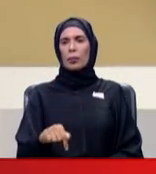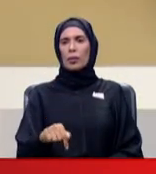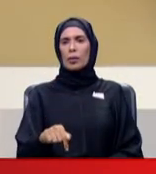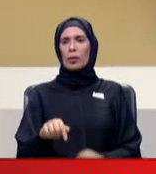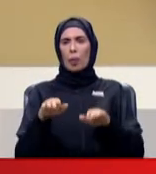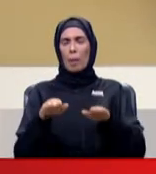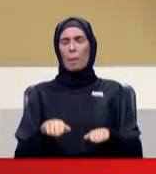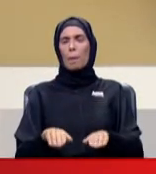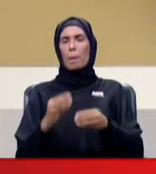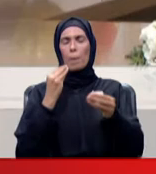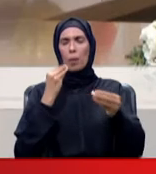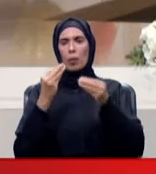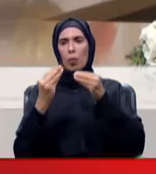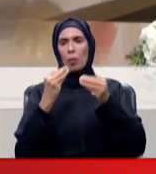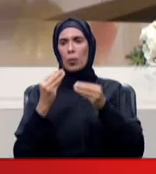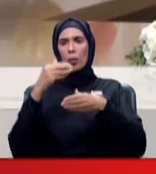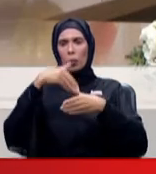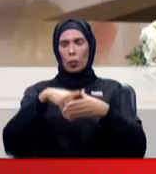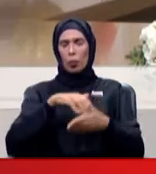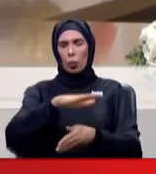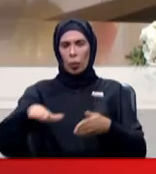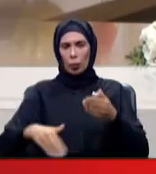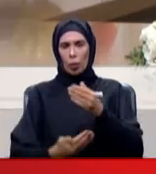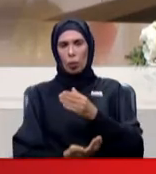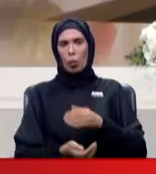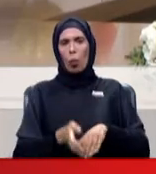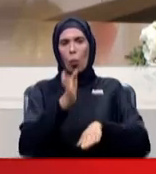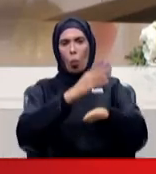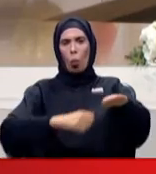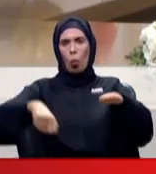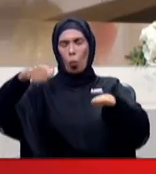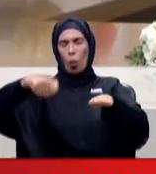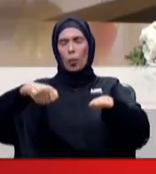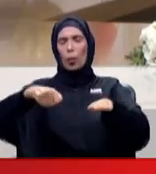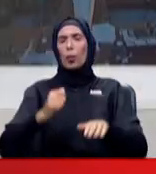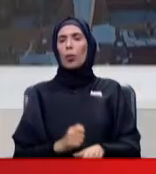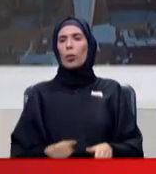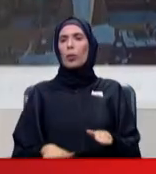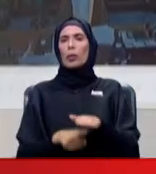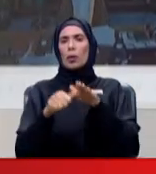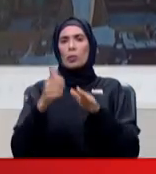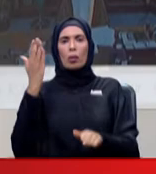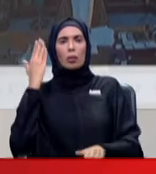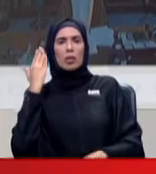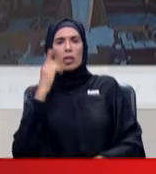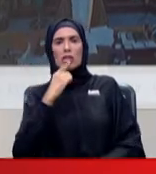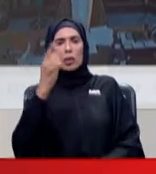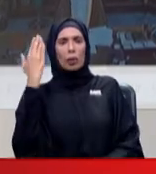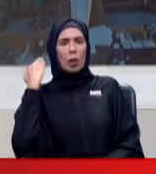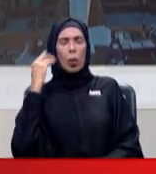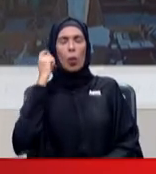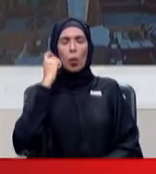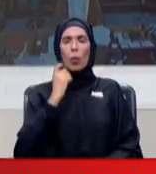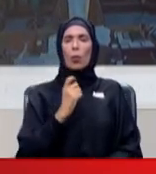مجالس الشورى والنواب والوطني والأمم ودول مجلس التعاون، واللي كانت رأسها دولة الإمارات العربية المتحدة.